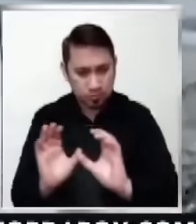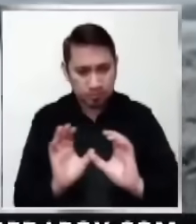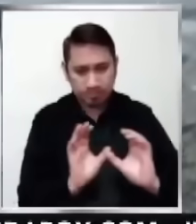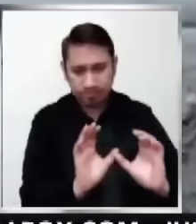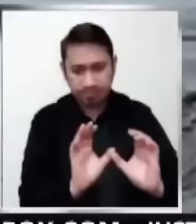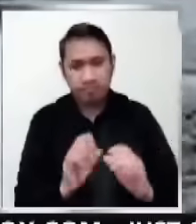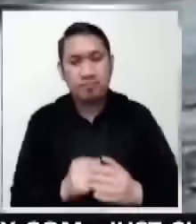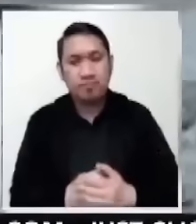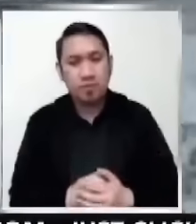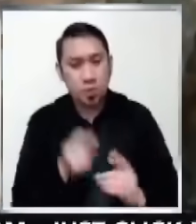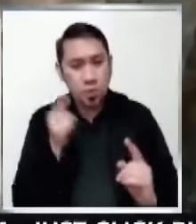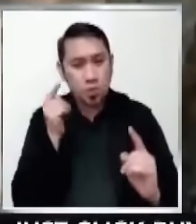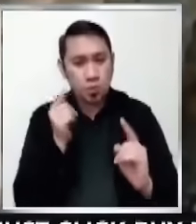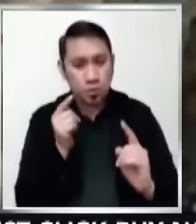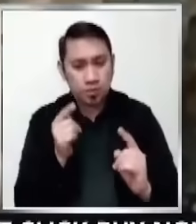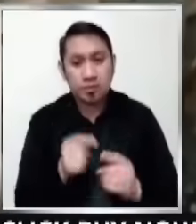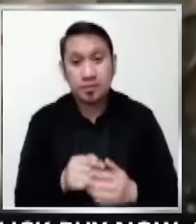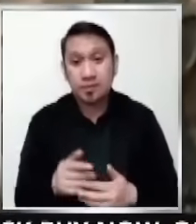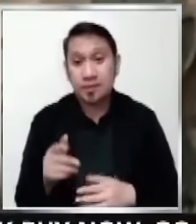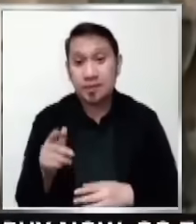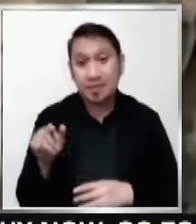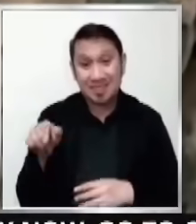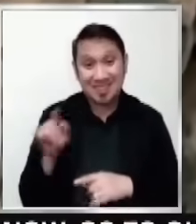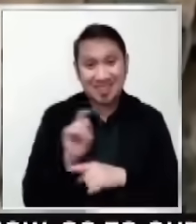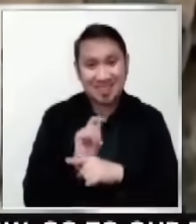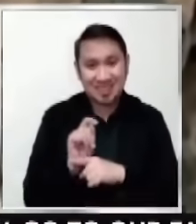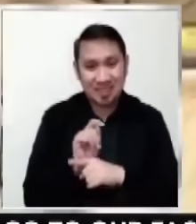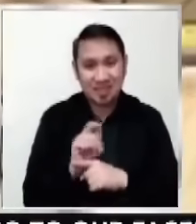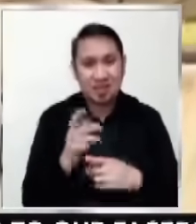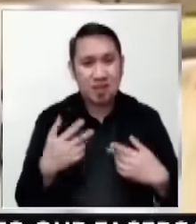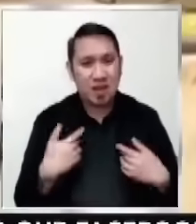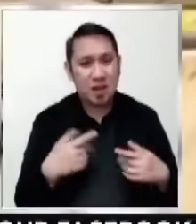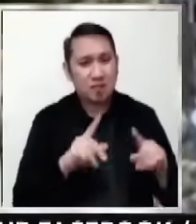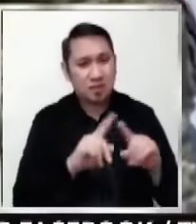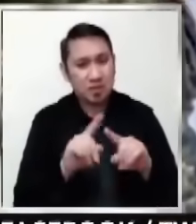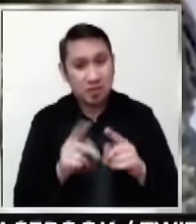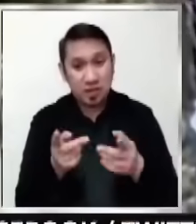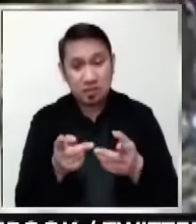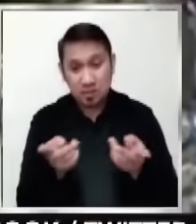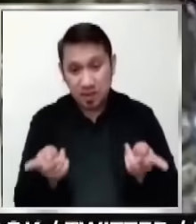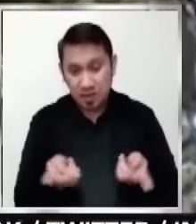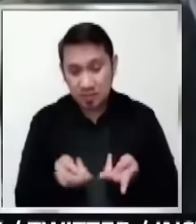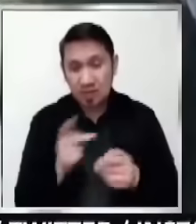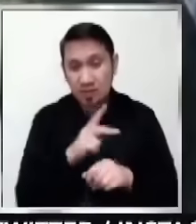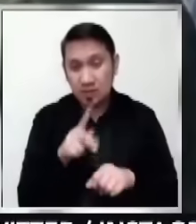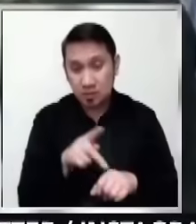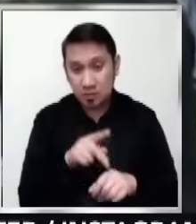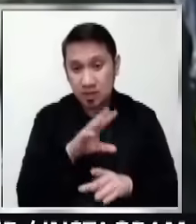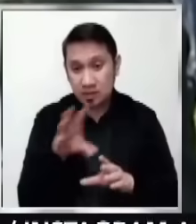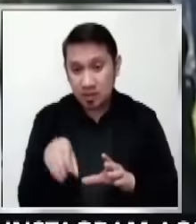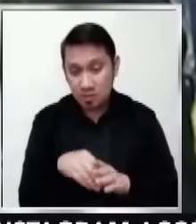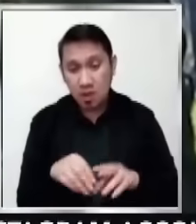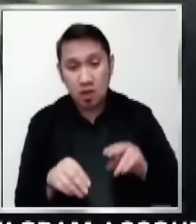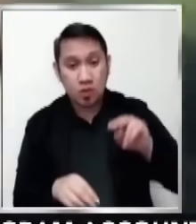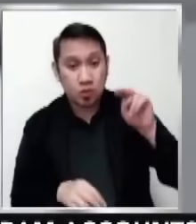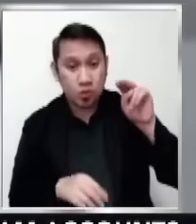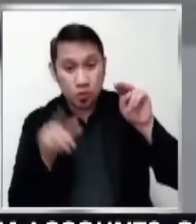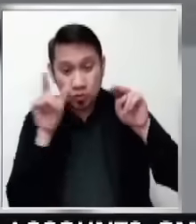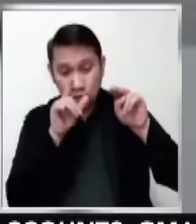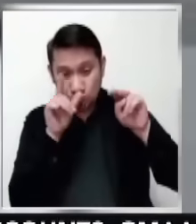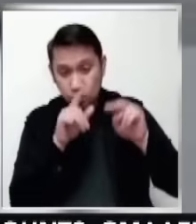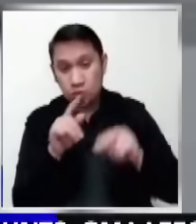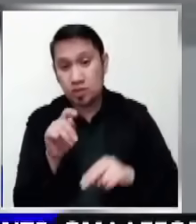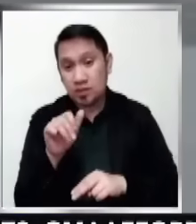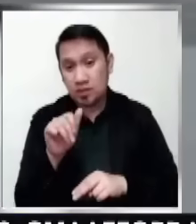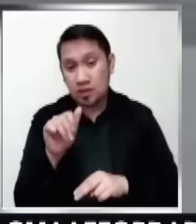12 araw na pagsasanay ay gagawin sa iba't ibang lugar sa bansa, kabilang na ang Northern Luzon, Tawi-Tawi at Palawan.